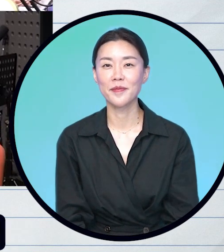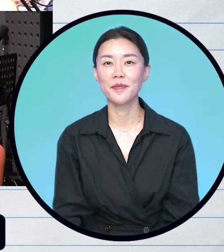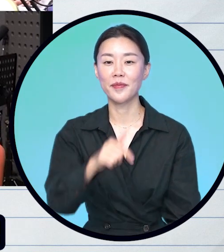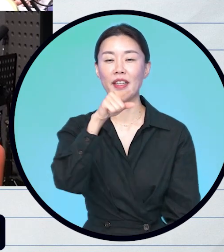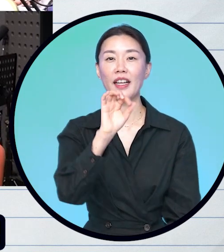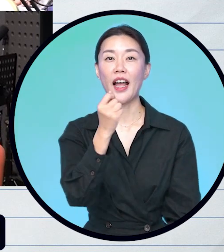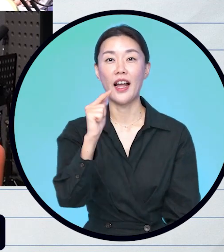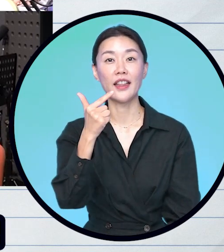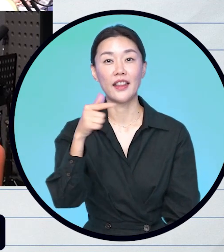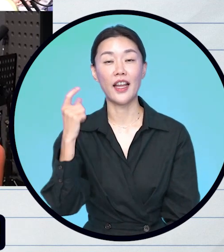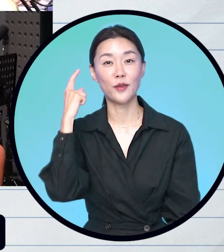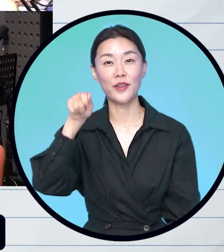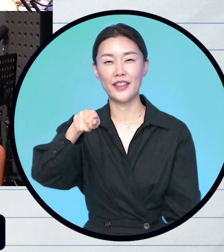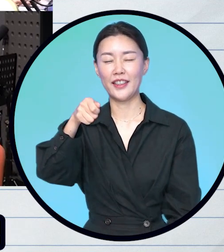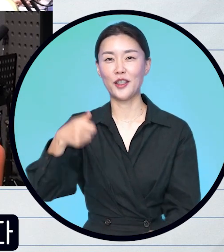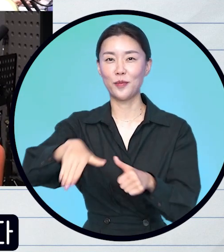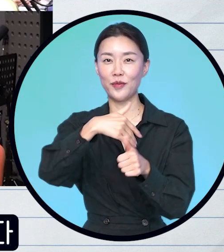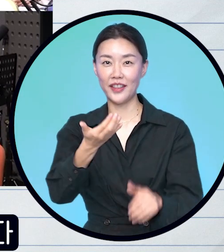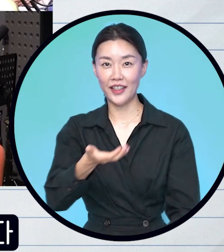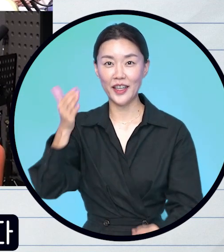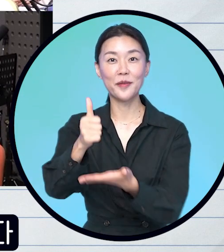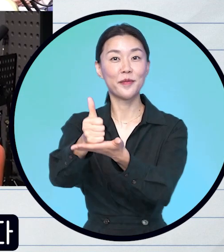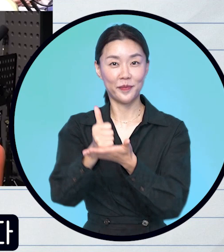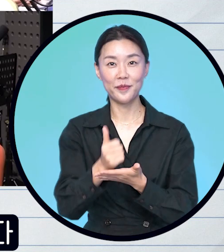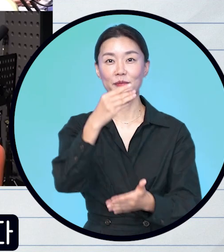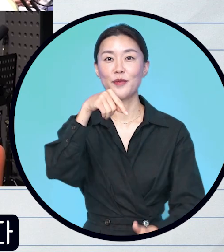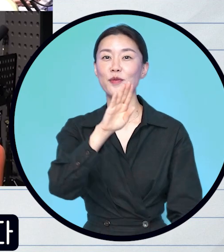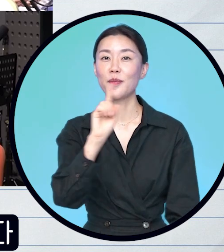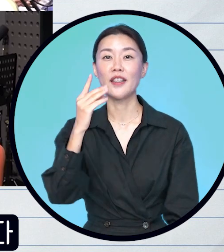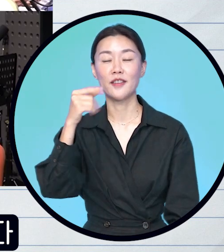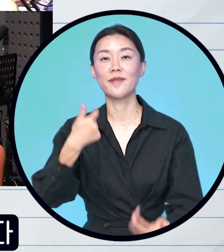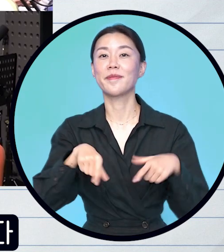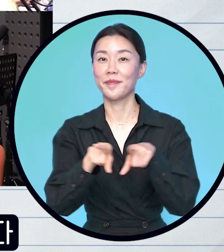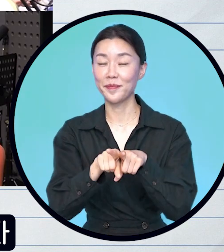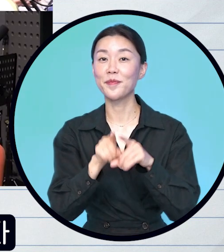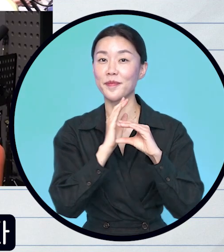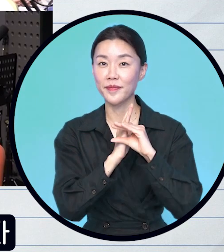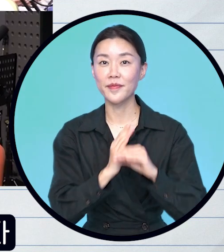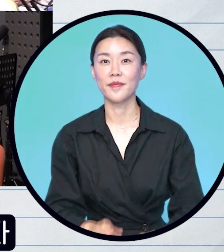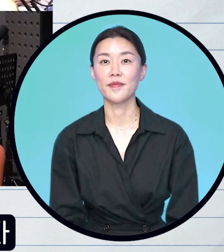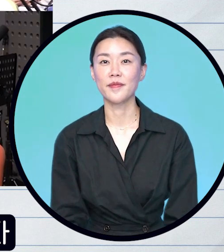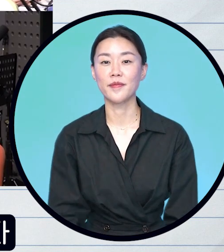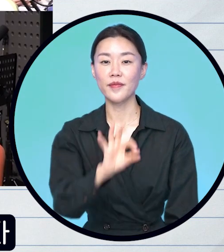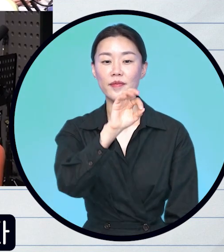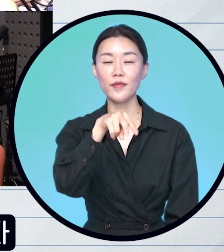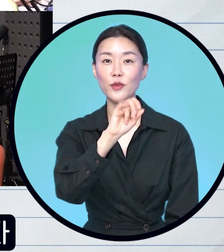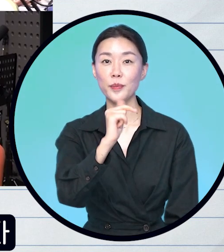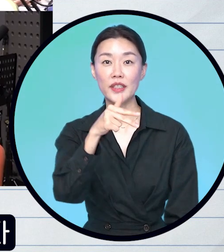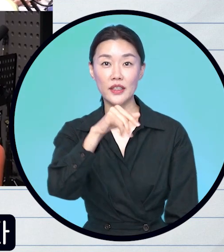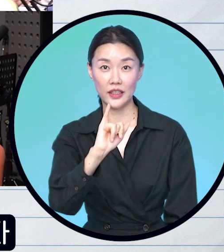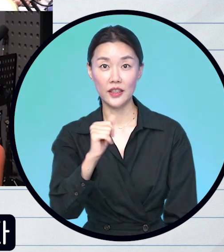강한나의 볼륨을 높여요. 텐션업 초대석 투모로우 바이투게더와 함께하고 있습니다. 네. 유민지님이요.